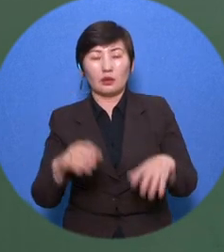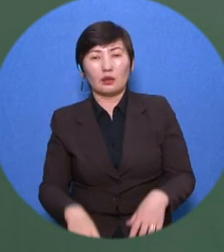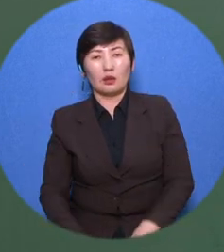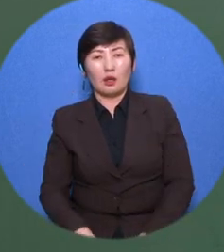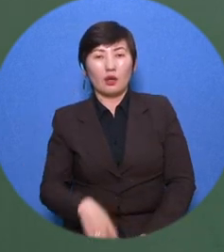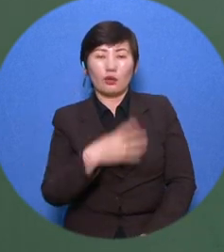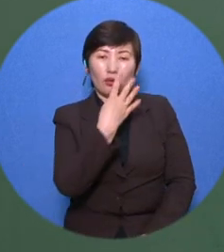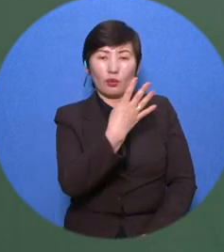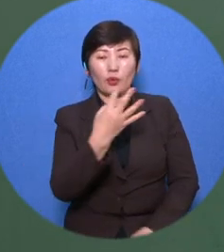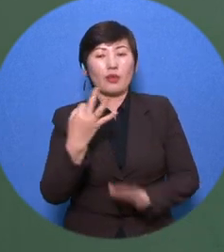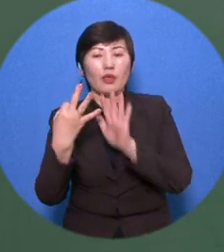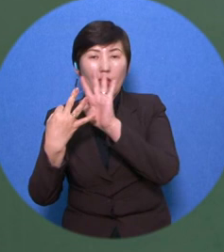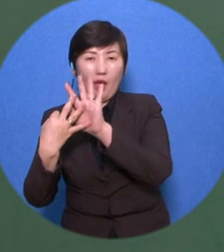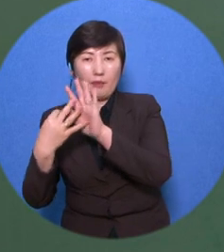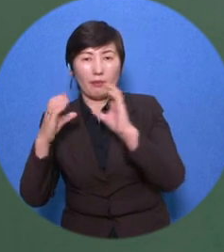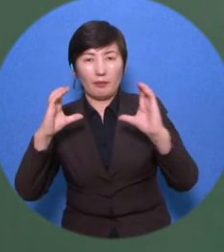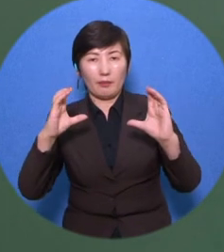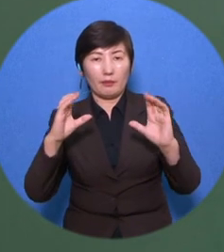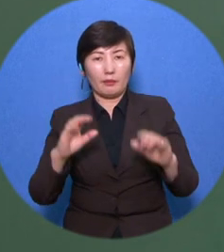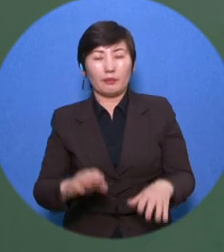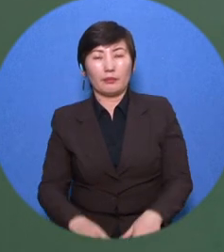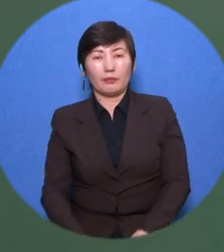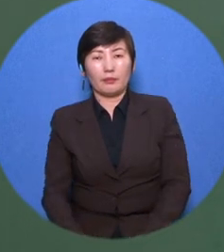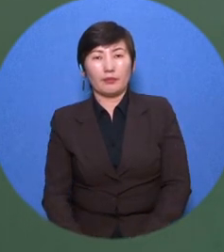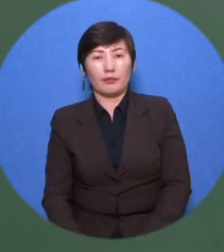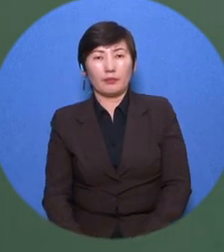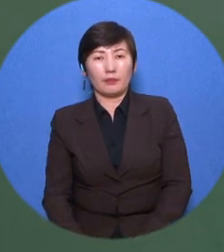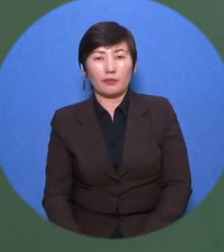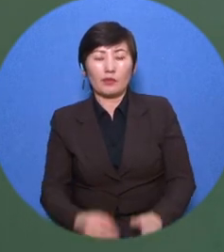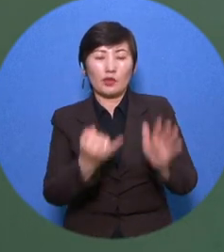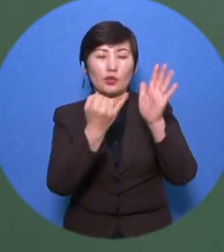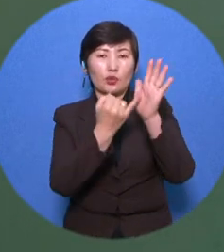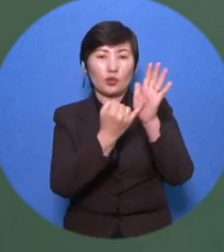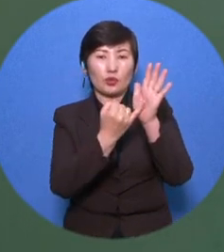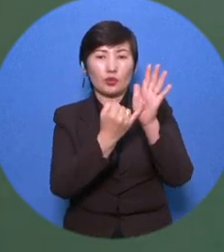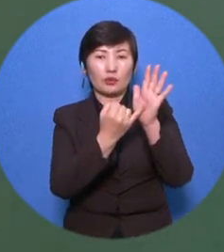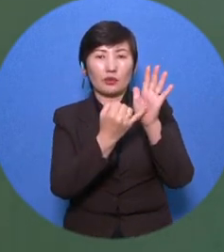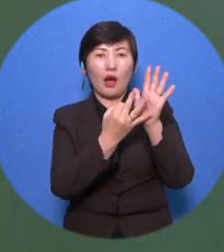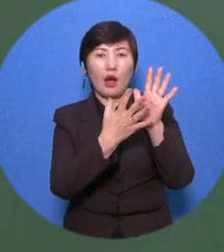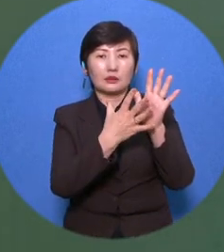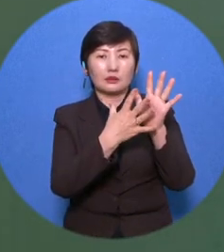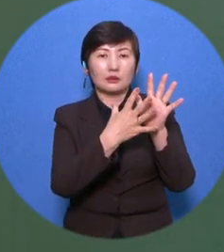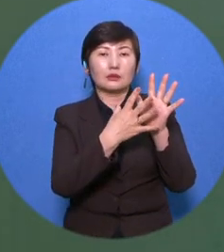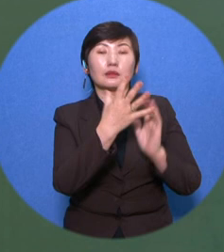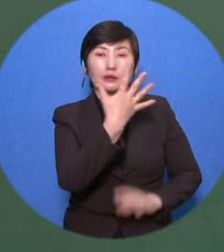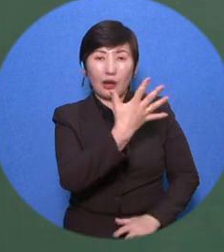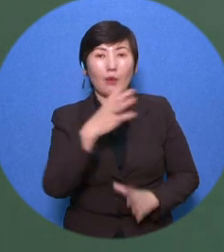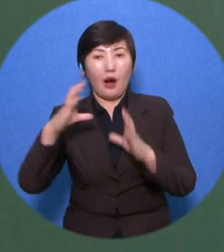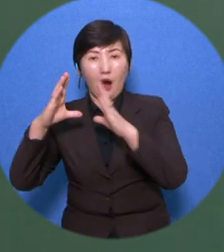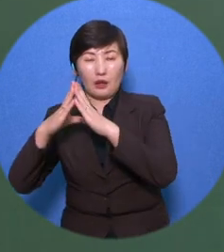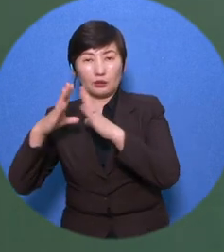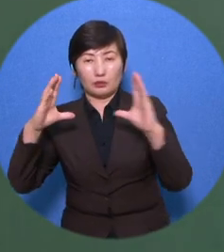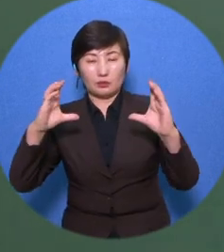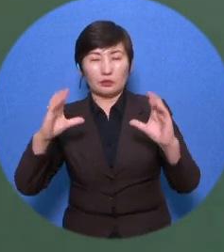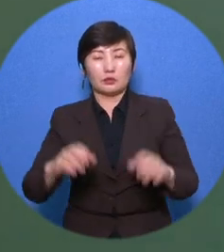Мөн үндслэн 4, 8 гэсэн цэгийг тэмдэглэж болно. За 6, 10 гэсэн цэгүүдийг тэмдэглэнэ. За эдгээр цэгүүдээ